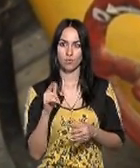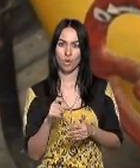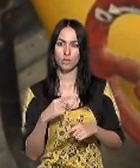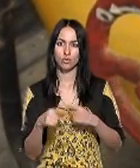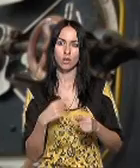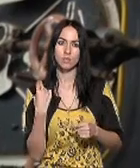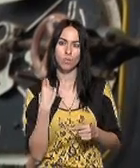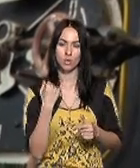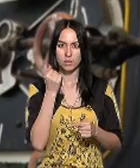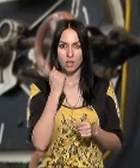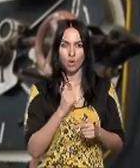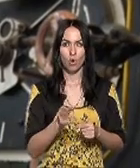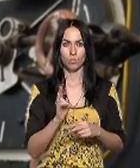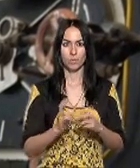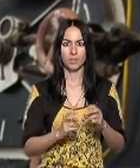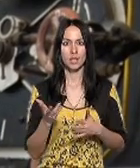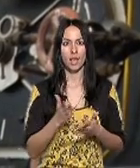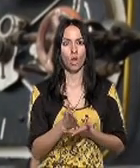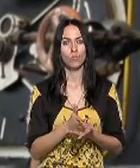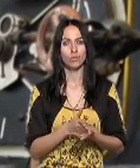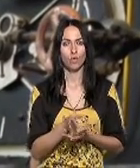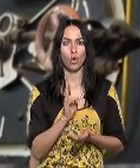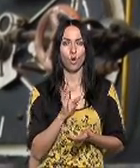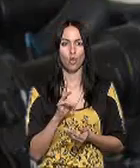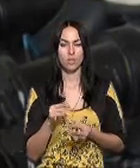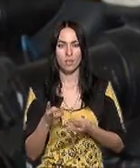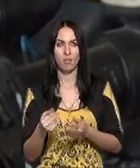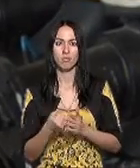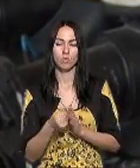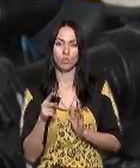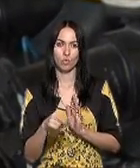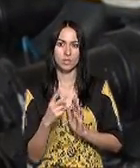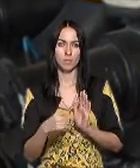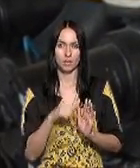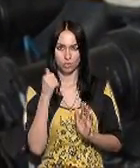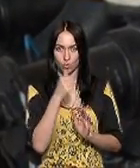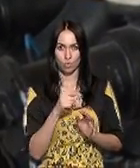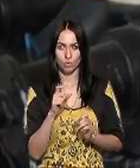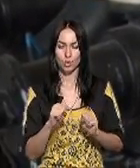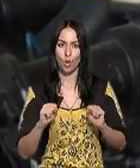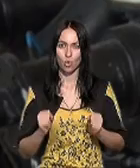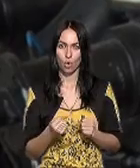старого комунального підприємства, яке обслуговувало котельню до 2017 року. Із